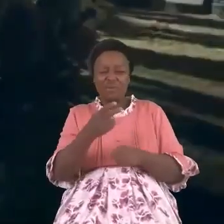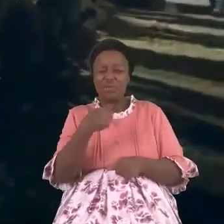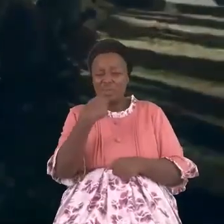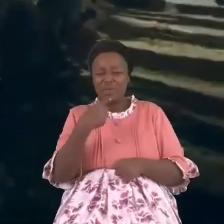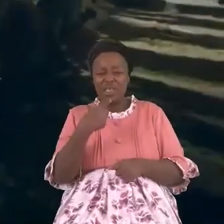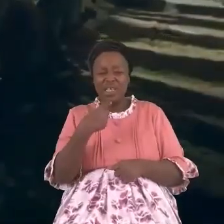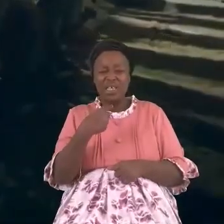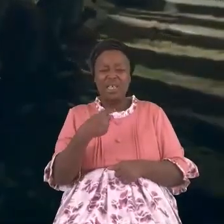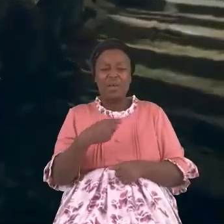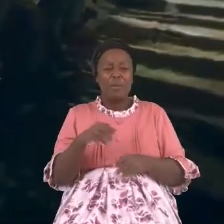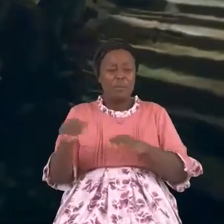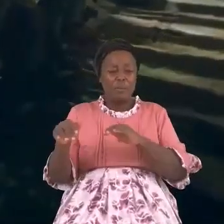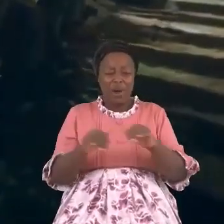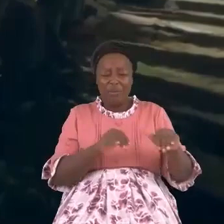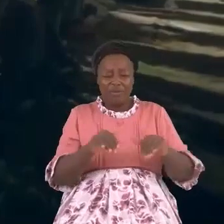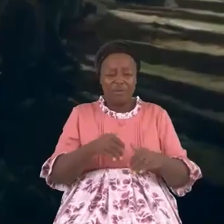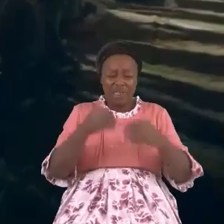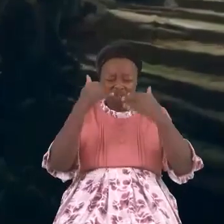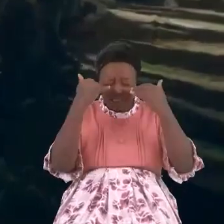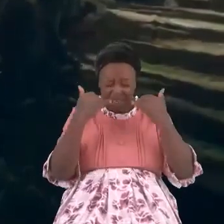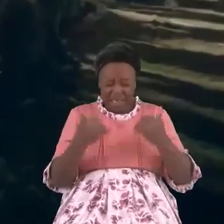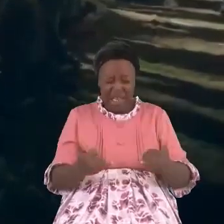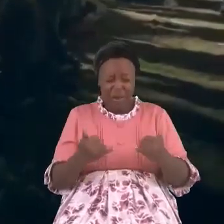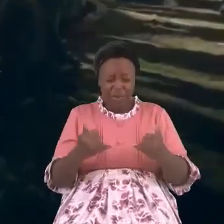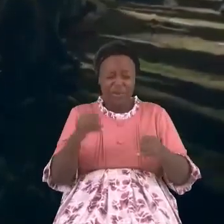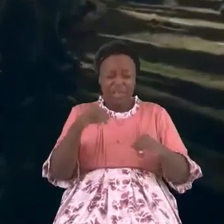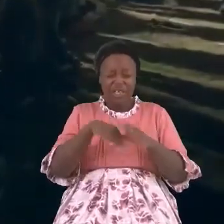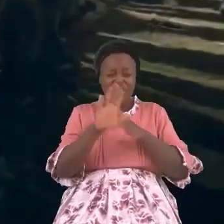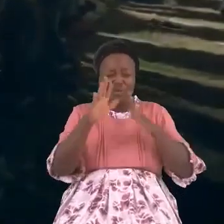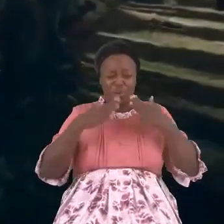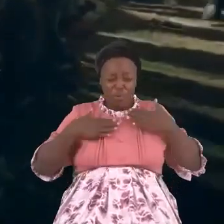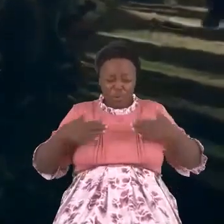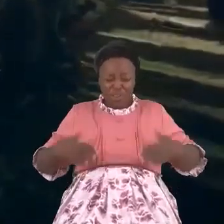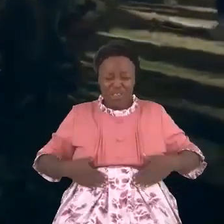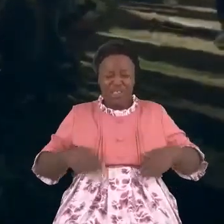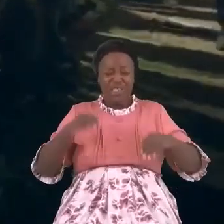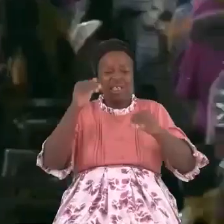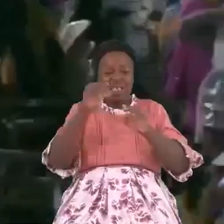emezuo ya ugbu a. Na-arụ gị n'aha Jizọs.